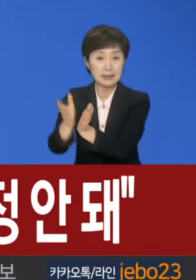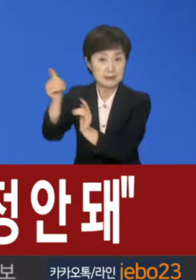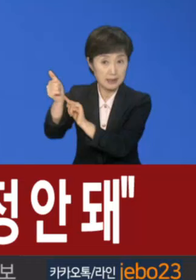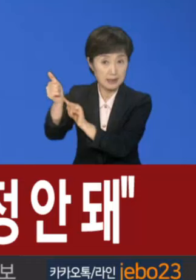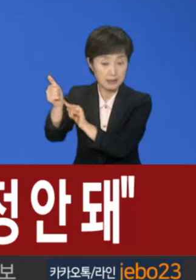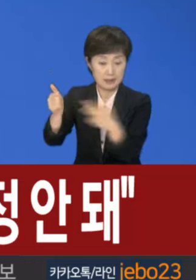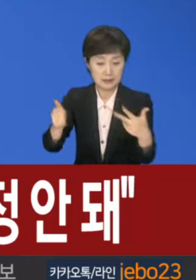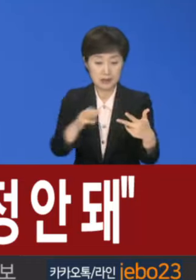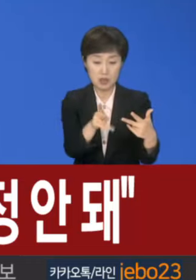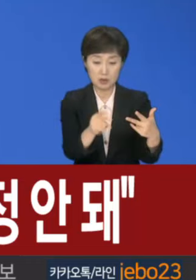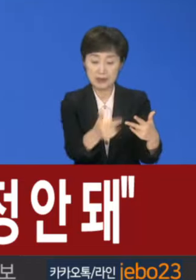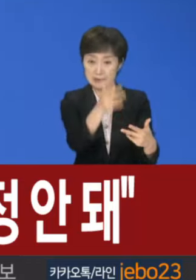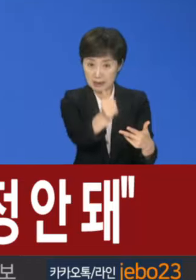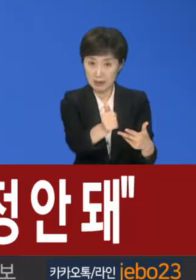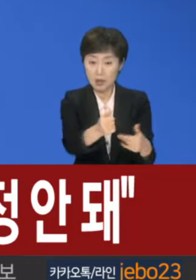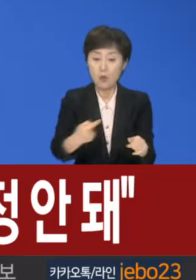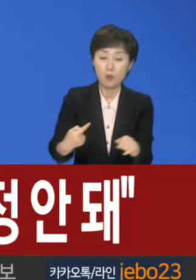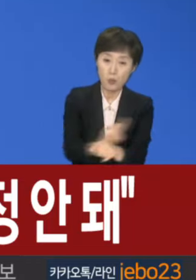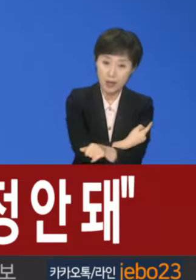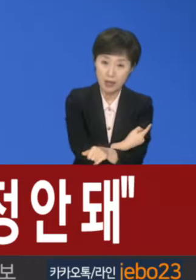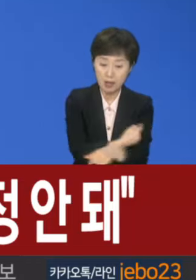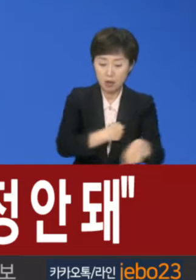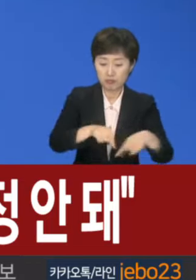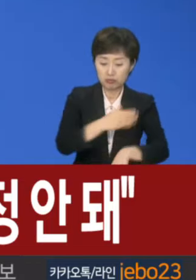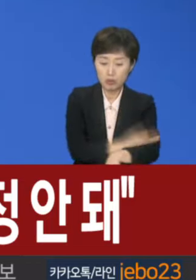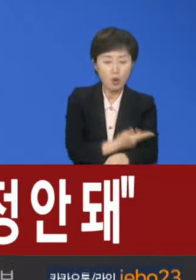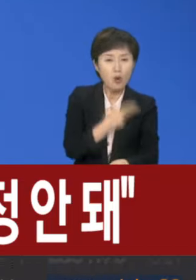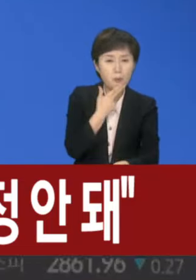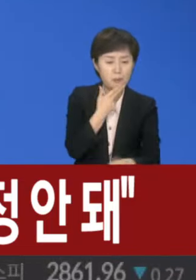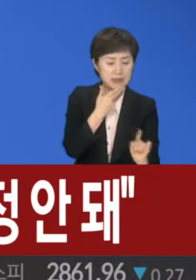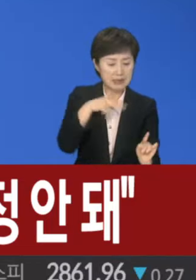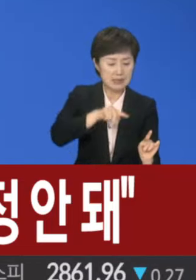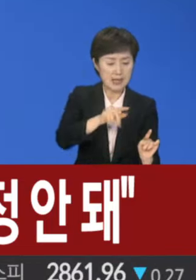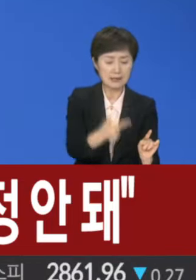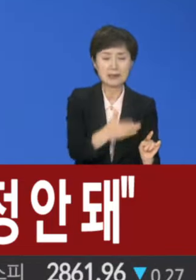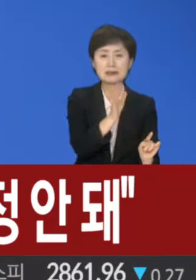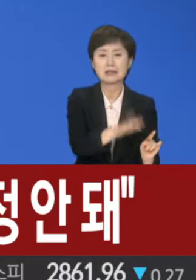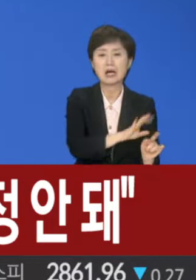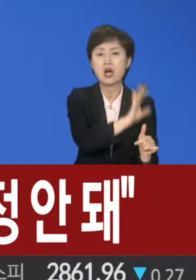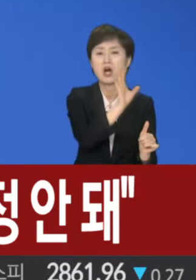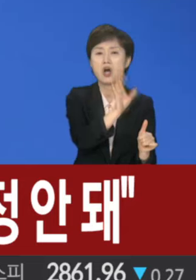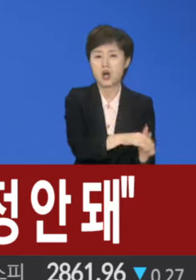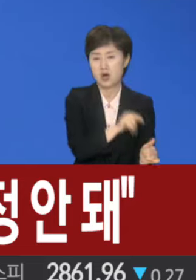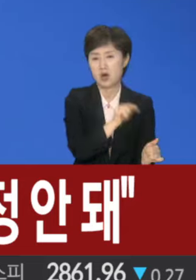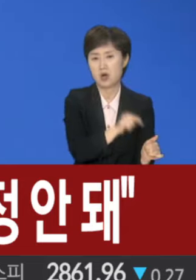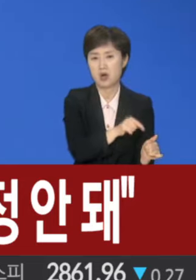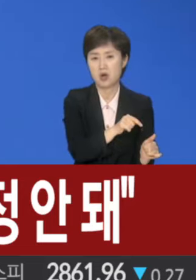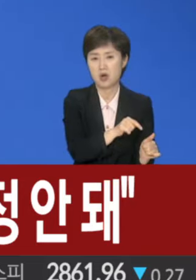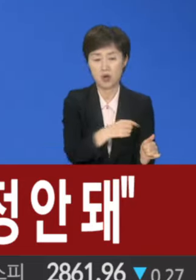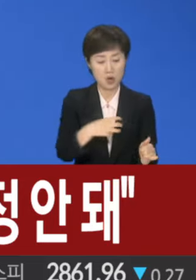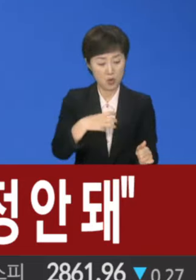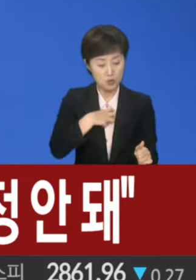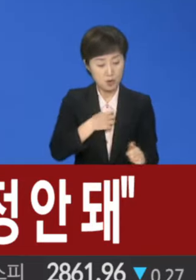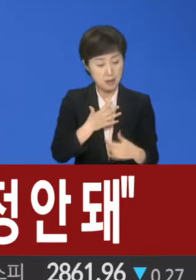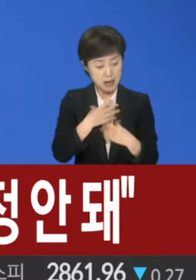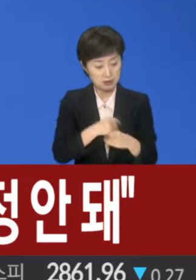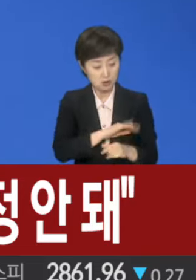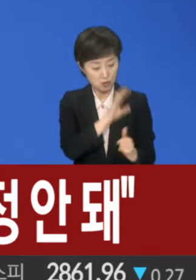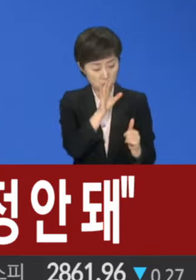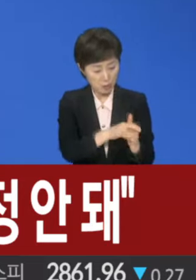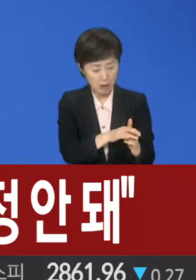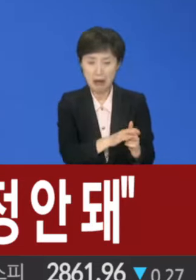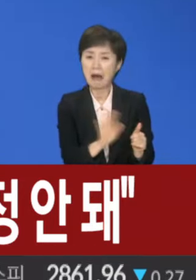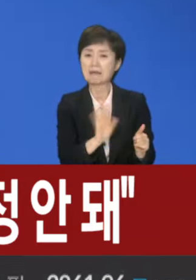54단장 및 7여단장이 아닌 작전 통제권이 없는 1사단장에게 수색작전 관련 사전 위험성 평가 의무가 있다고